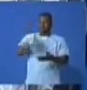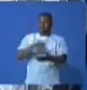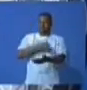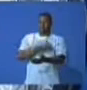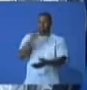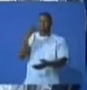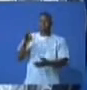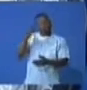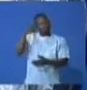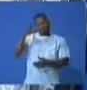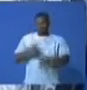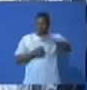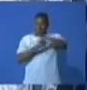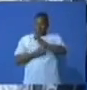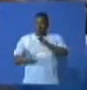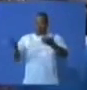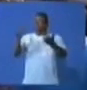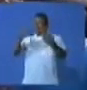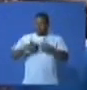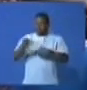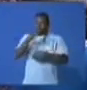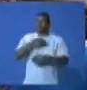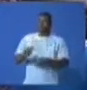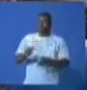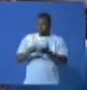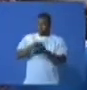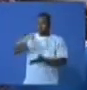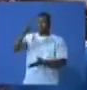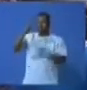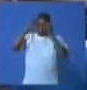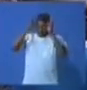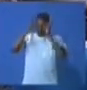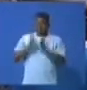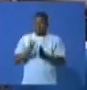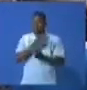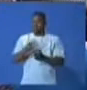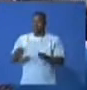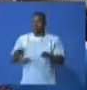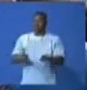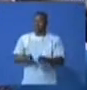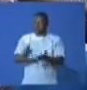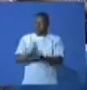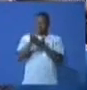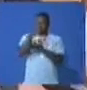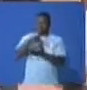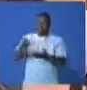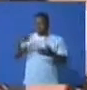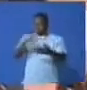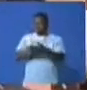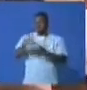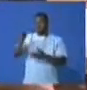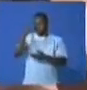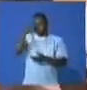pour renforcer l'accès à l'enseignement supérieur et aussi pour soutenir les innovations. Des bourses pour des